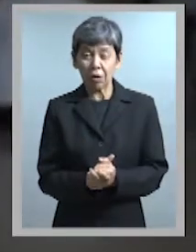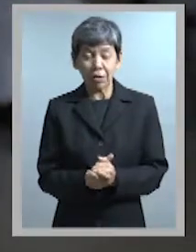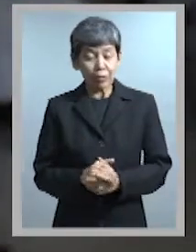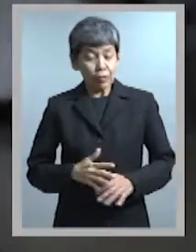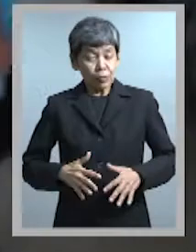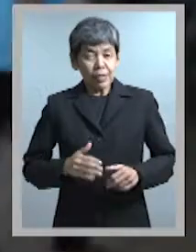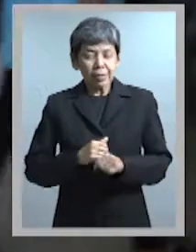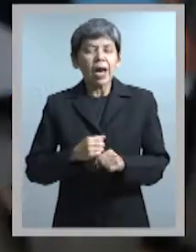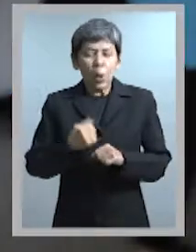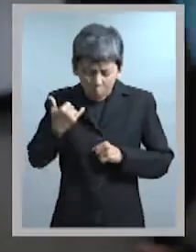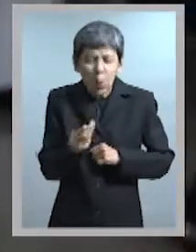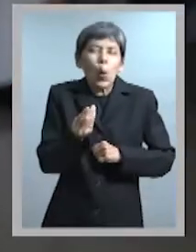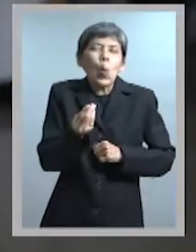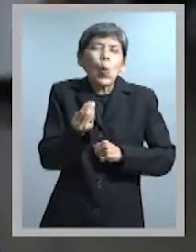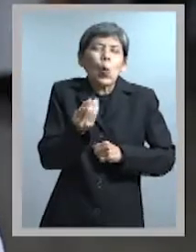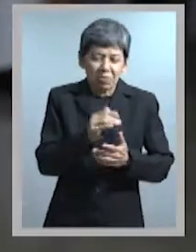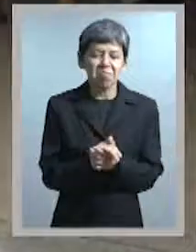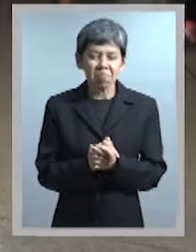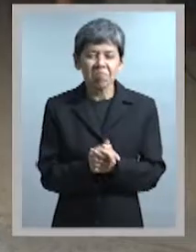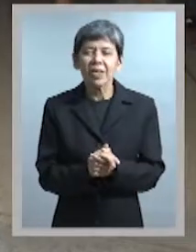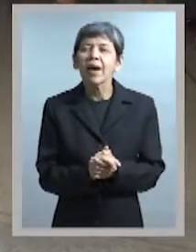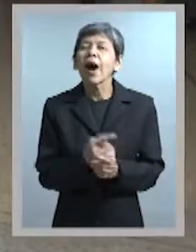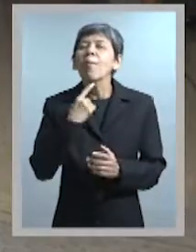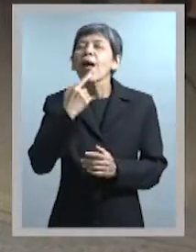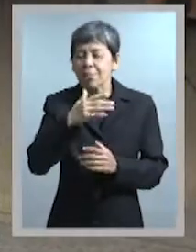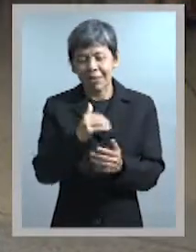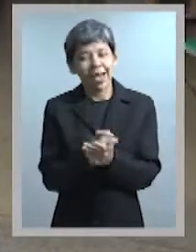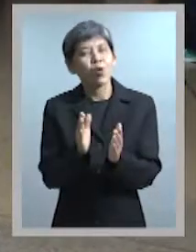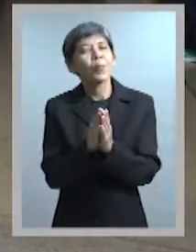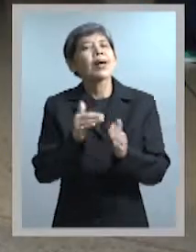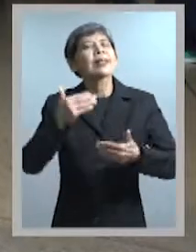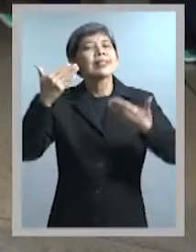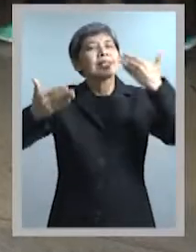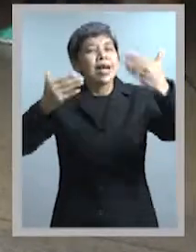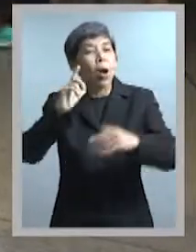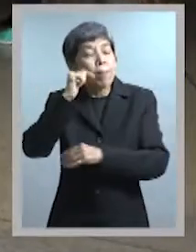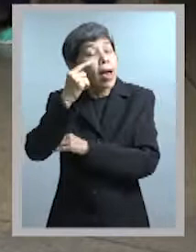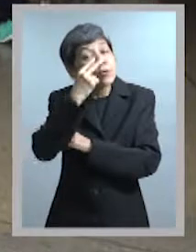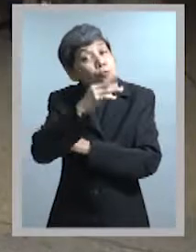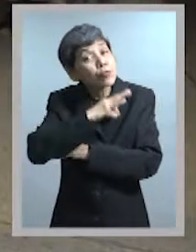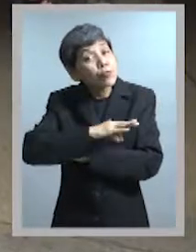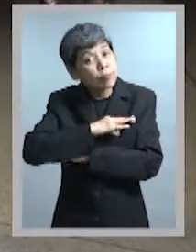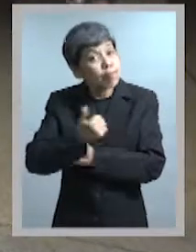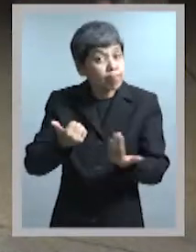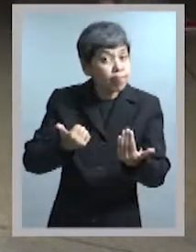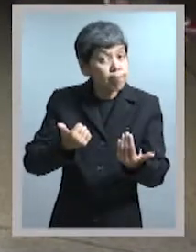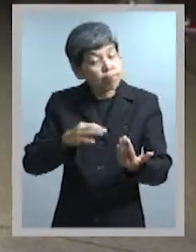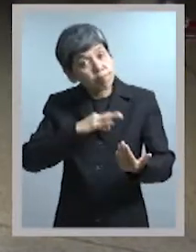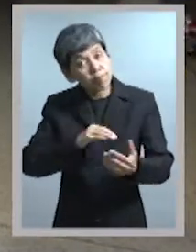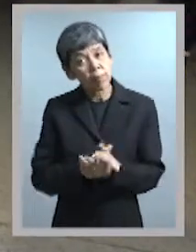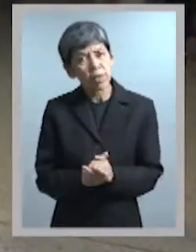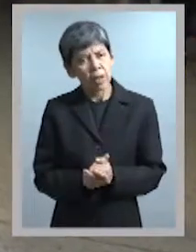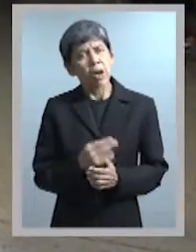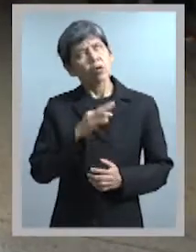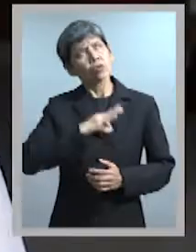ใช่ค่ะไม่ได้ตื่นเต้นนะคะแต่ต้องรีบมาค ่ ะ ก็วันนี้เนี่ยจากที่น้องเกมได้มาร่วมกิจกรรมเนี่ยครับคุณแม่คิดว่าส่งผลดีต่อน้องเ